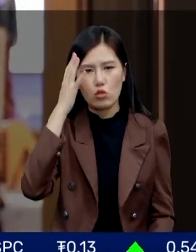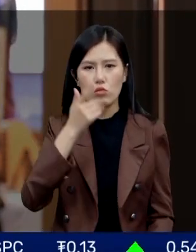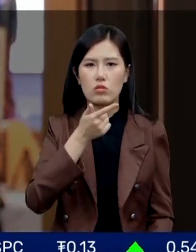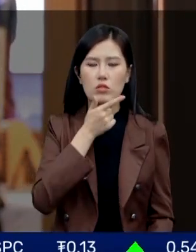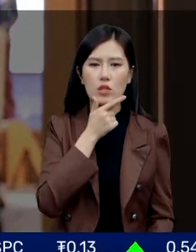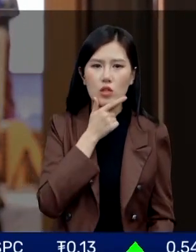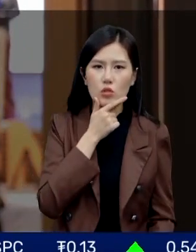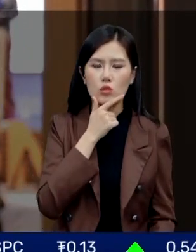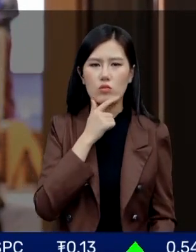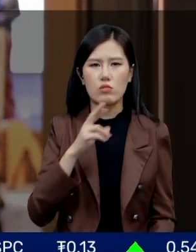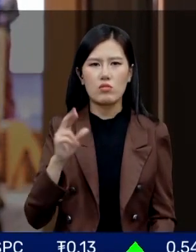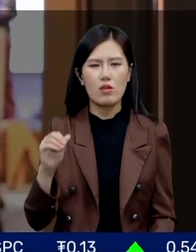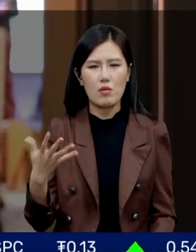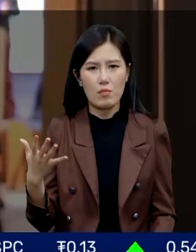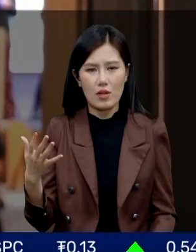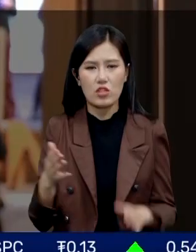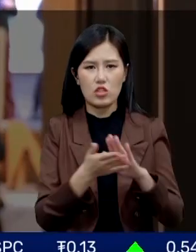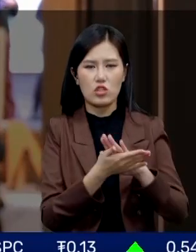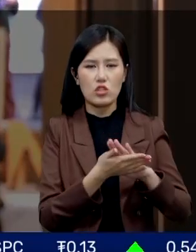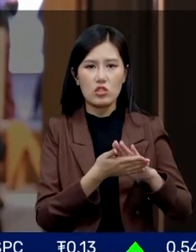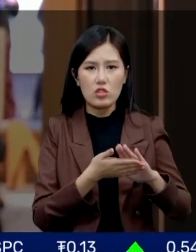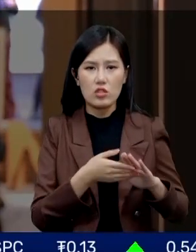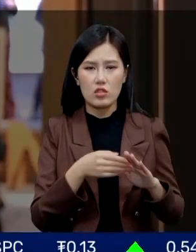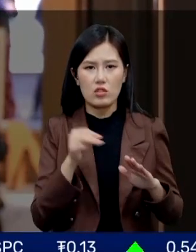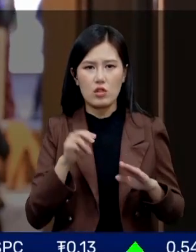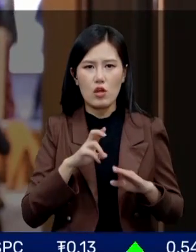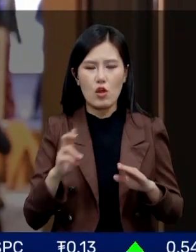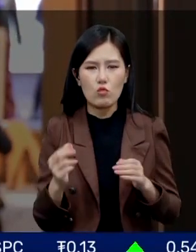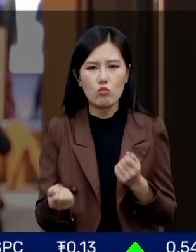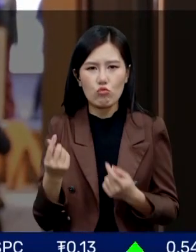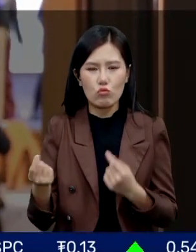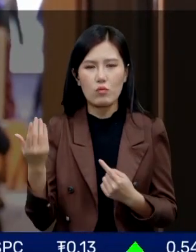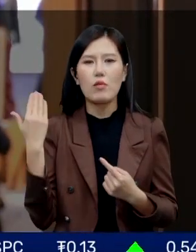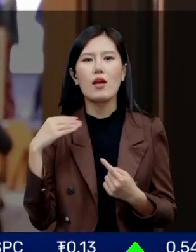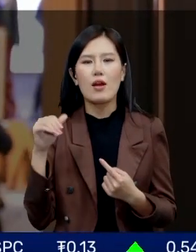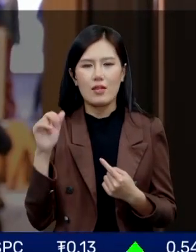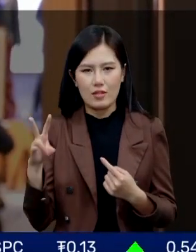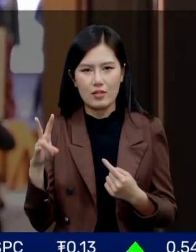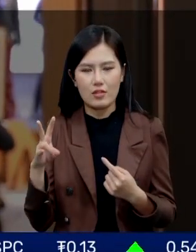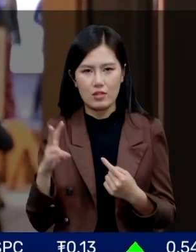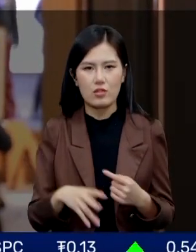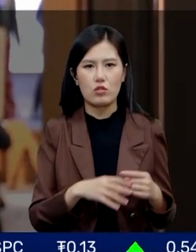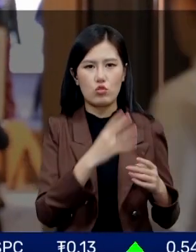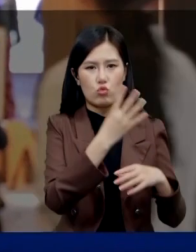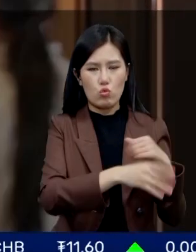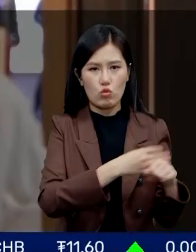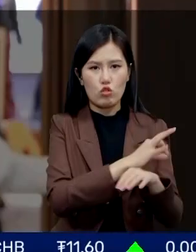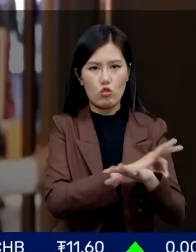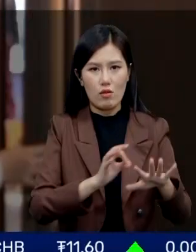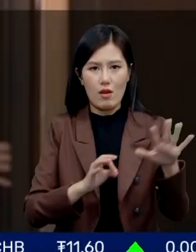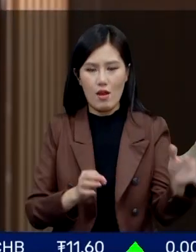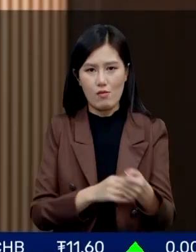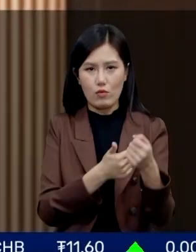бол шинээр дүрэн гарч ирж байгаа иргэний нийгмийн байгууллагууд байсан бол одоо 3 жилийн одоо 4 жилийн төслийн хугацаанд бол одоо